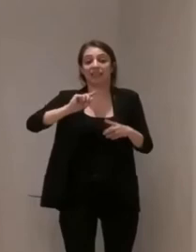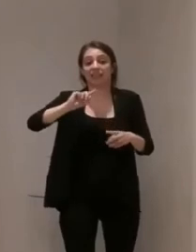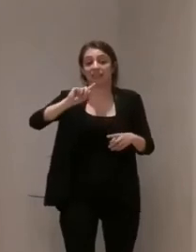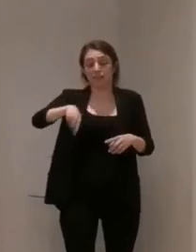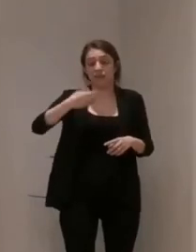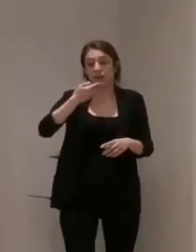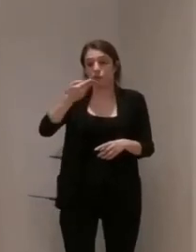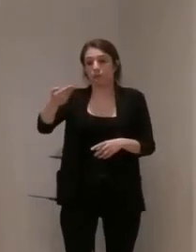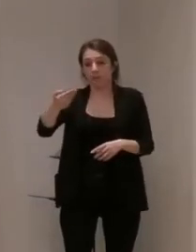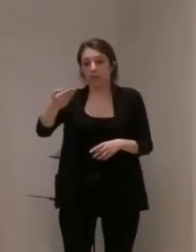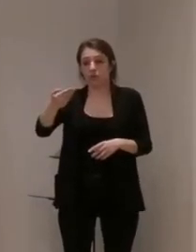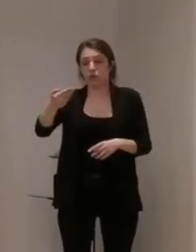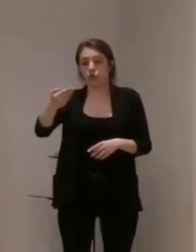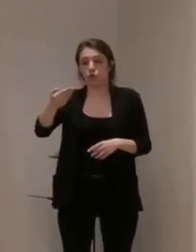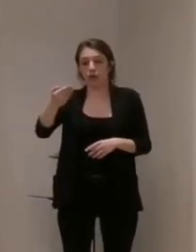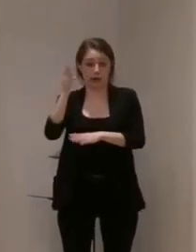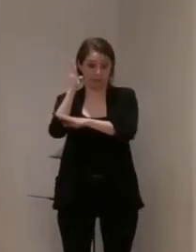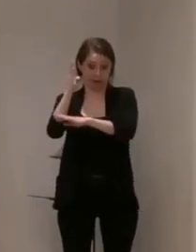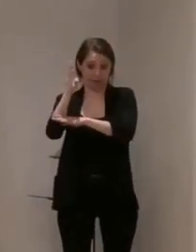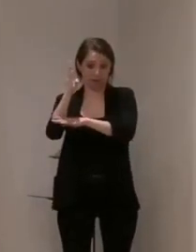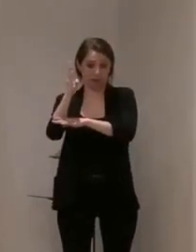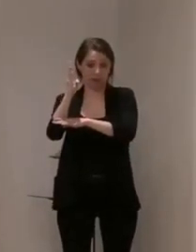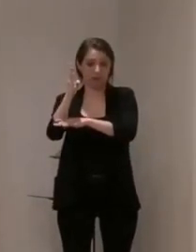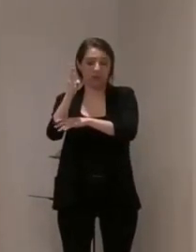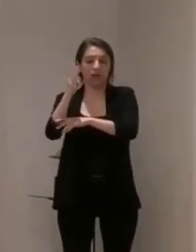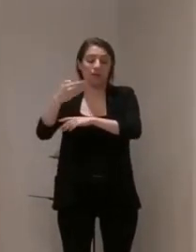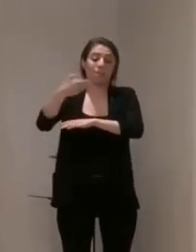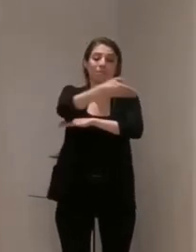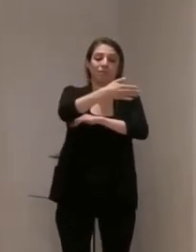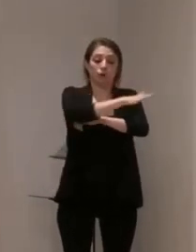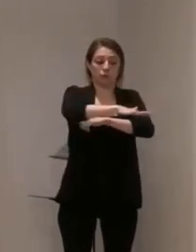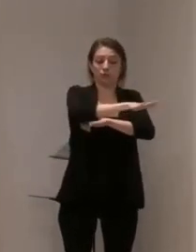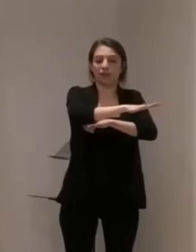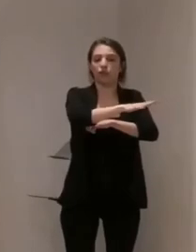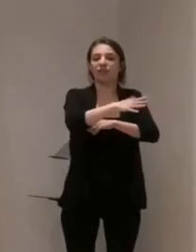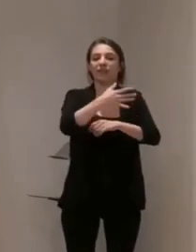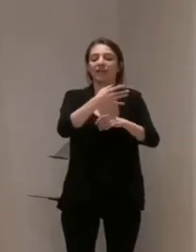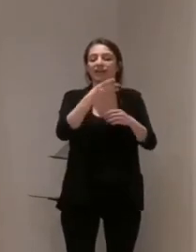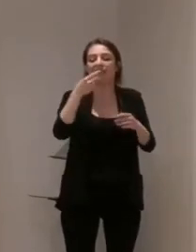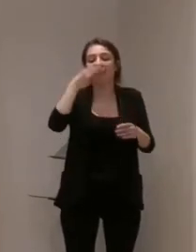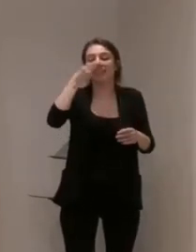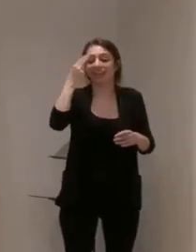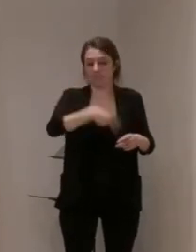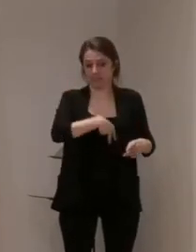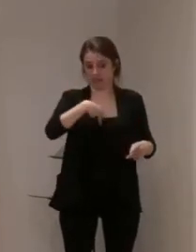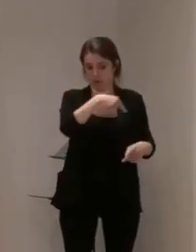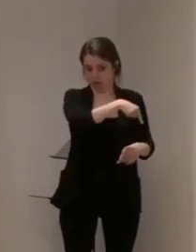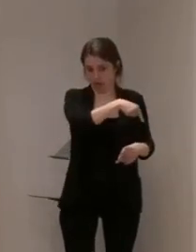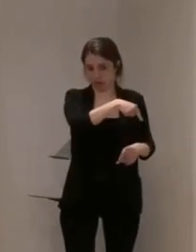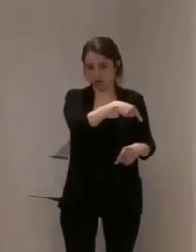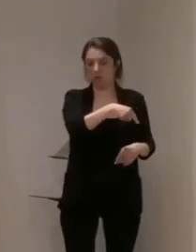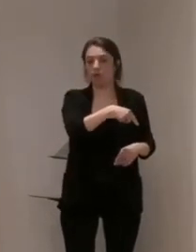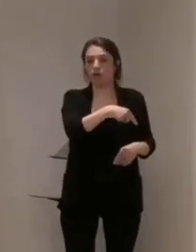Després vam demanar que es fos declarat bé cultural d'interès nacional. El Departament de Cultura va dir que no era la seva competència